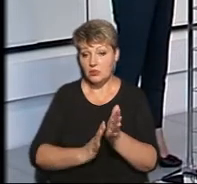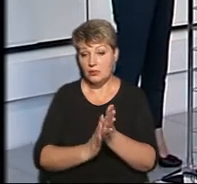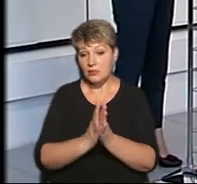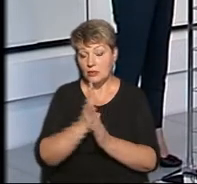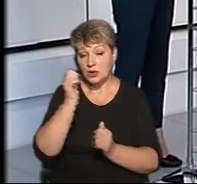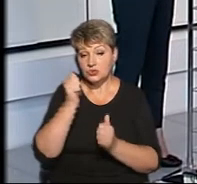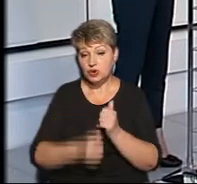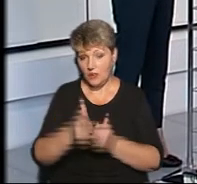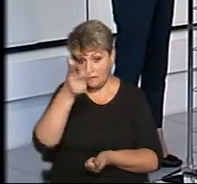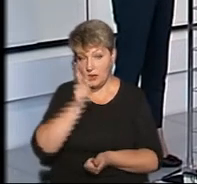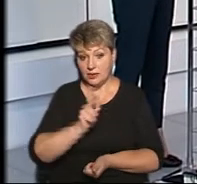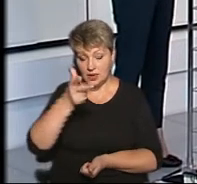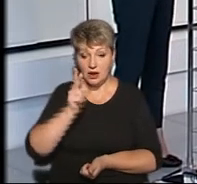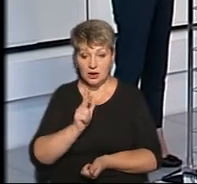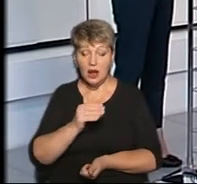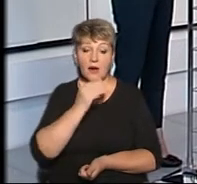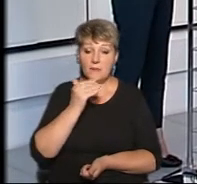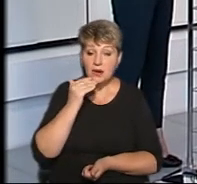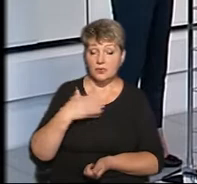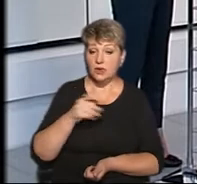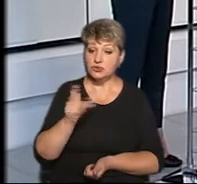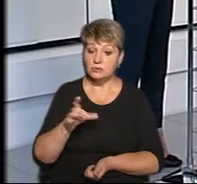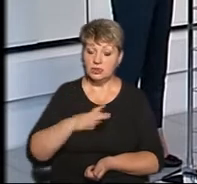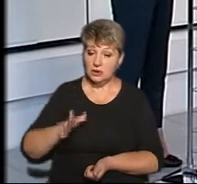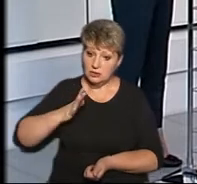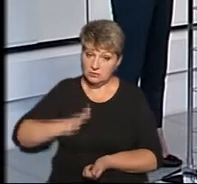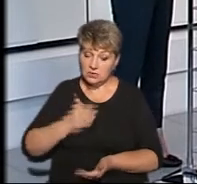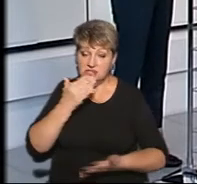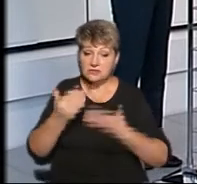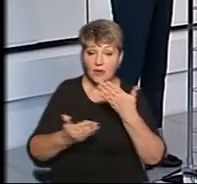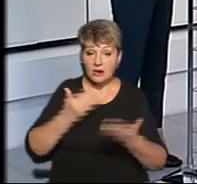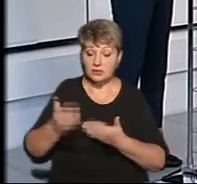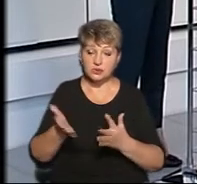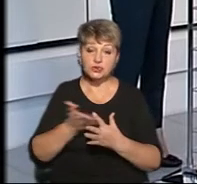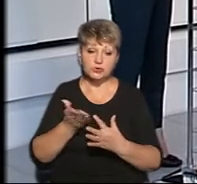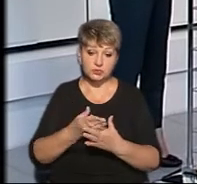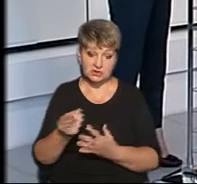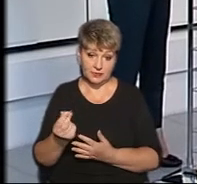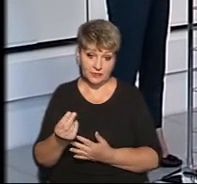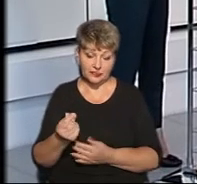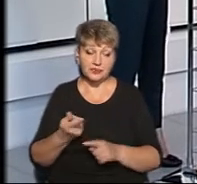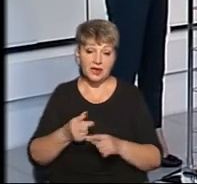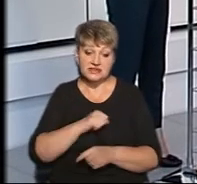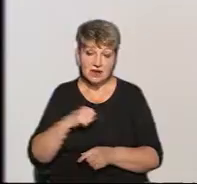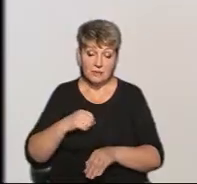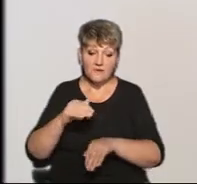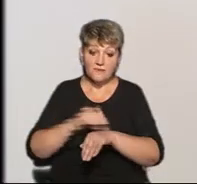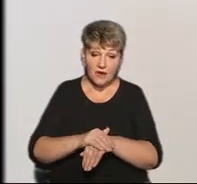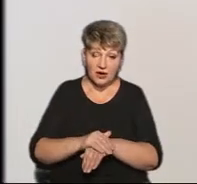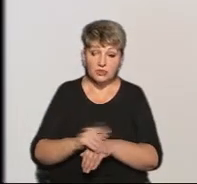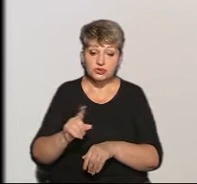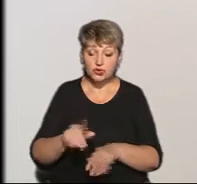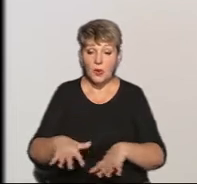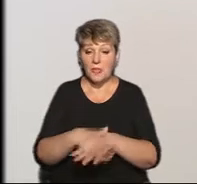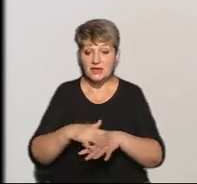мало не щоквартально, і багато наших громадян були змушені звертатися за субсидіями. Сам факт звернення до субсидій свідчить про те, що